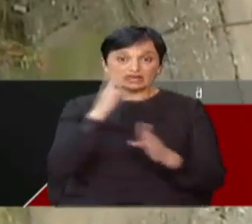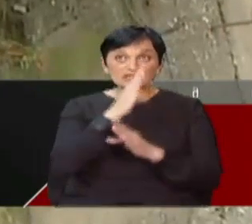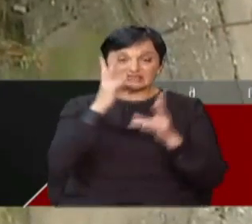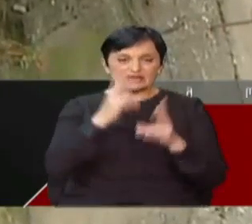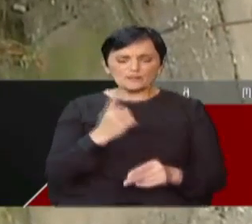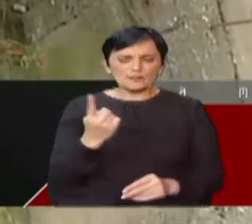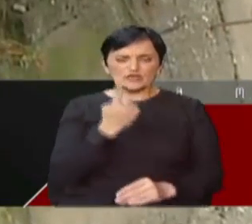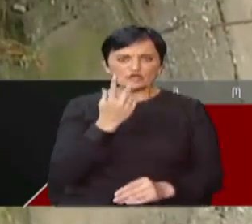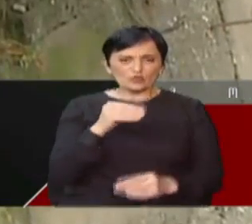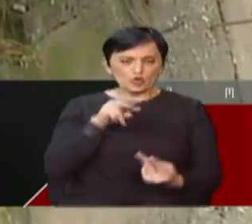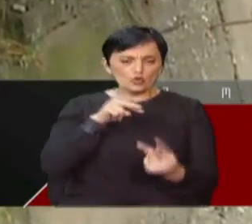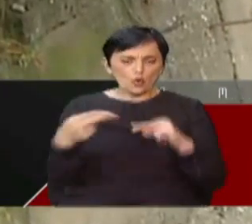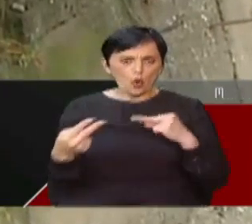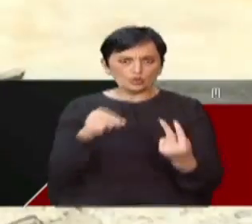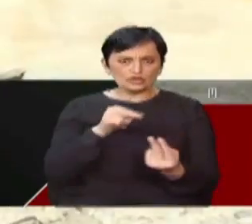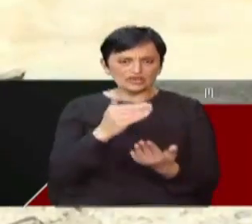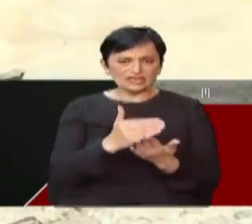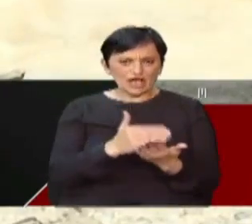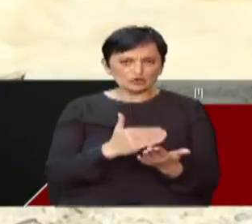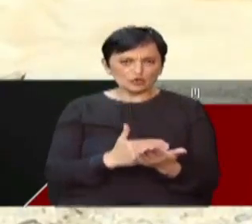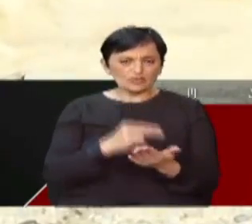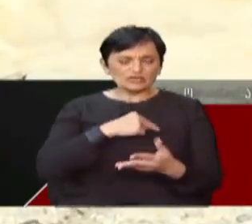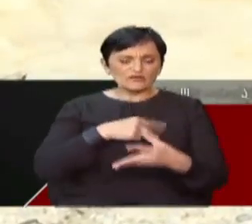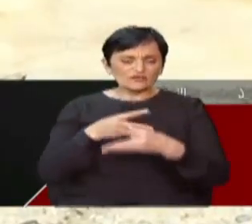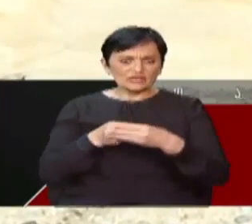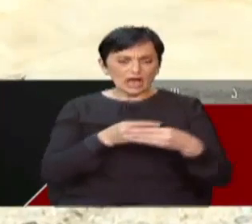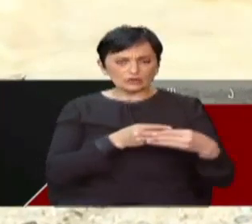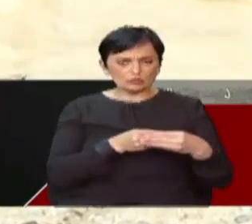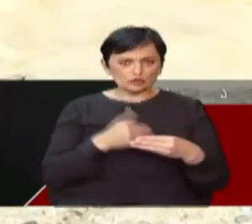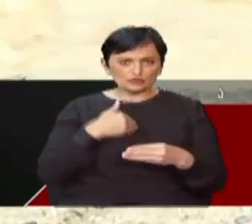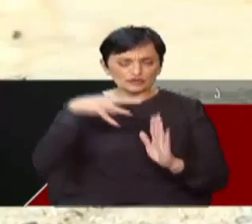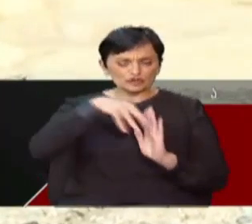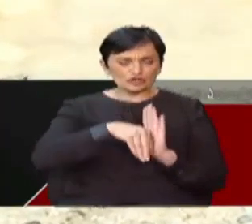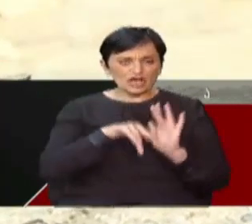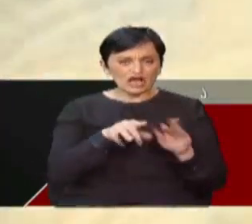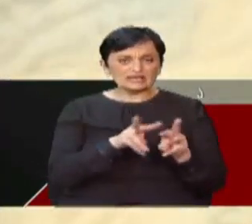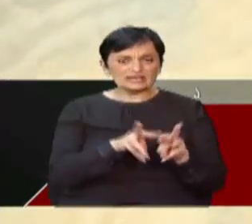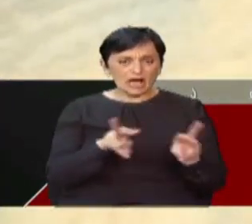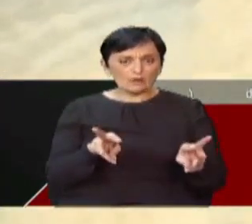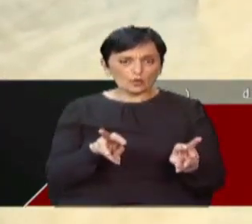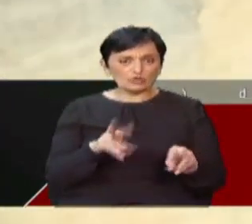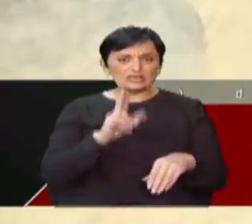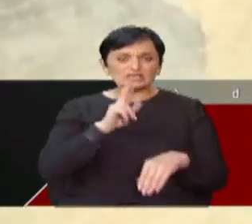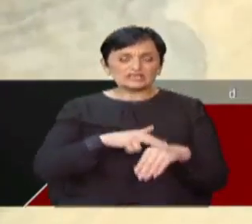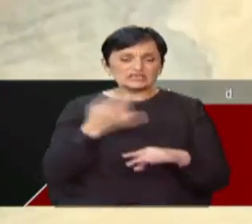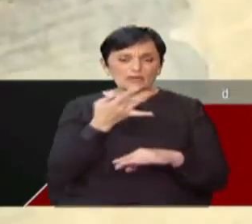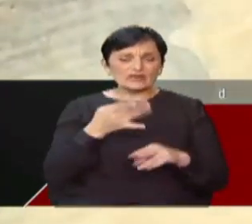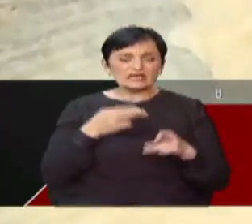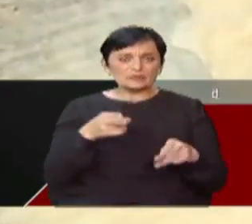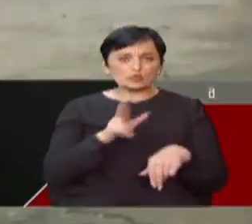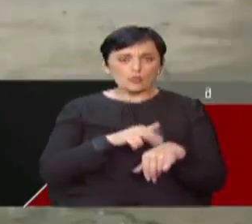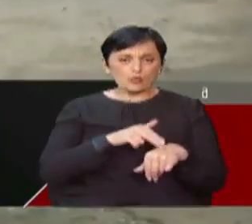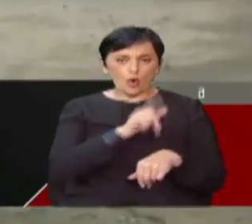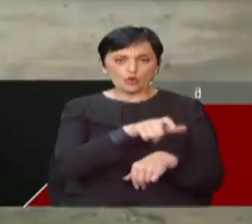წუთს კოორდინირებულ რეჟიმში თანამშრომლობდი ჩვენ შინაგან საქმეთა სამინისტროს საპატრულო და კრიმინალური